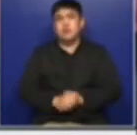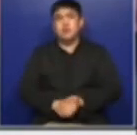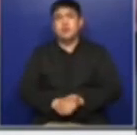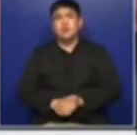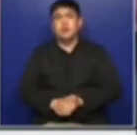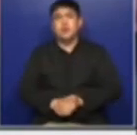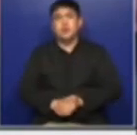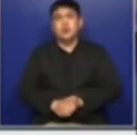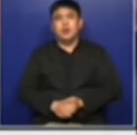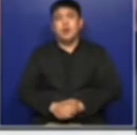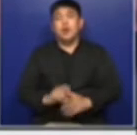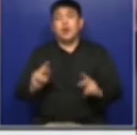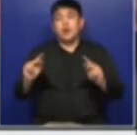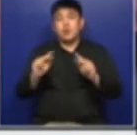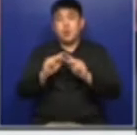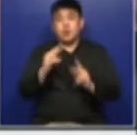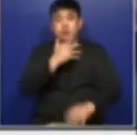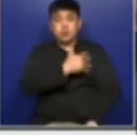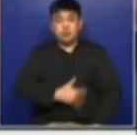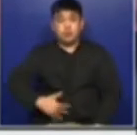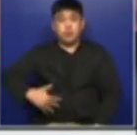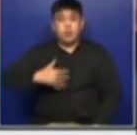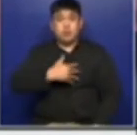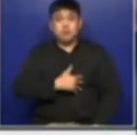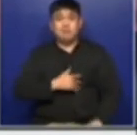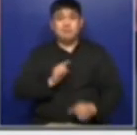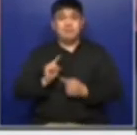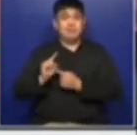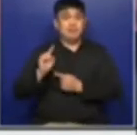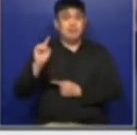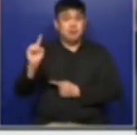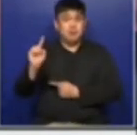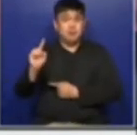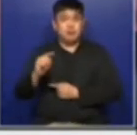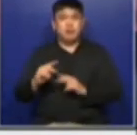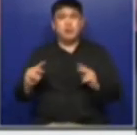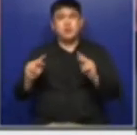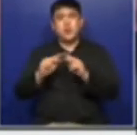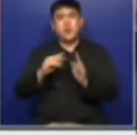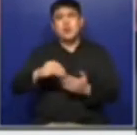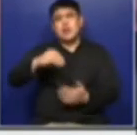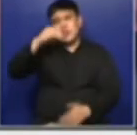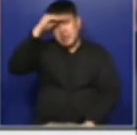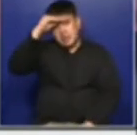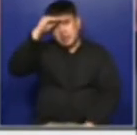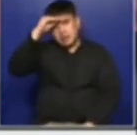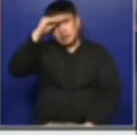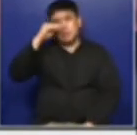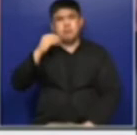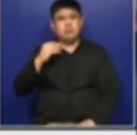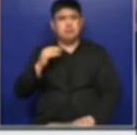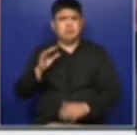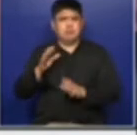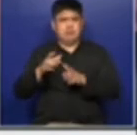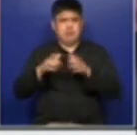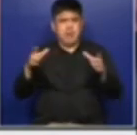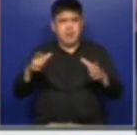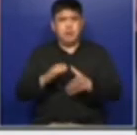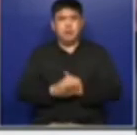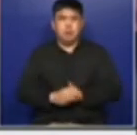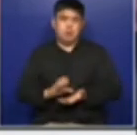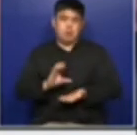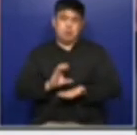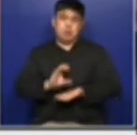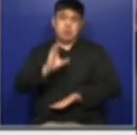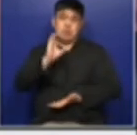สาธารณสุขประเทศไทยเนี่ยใหญ่ที่สุดในโลกกระทรวงศึกษาธิการเราใหญ่ที่สุดในโลกงบกระทรวงศึกษาธิ